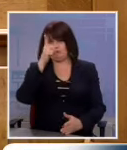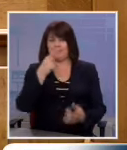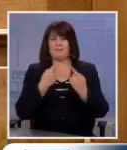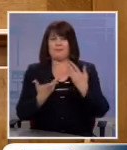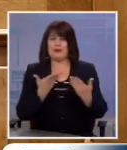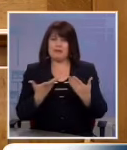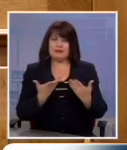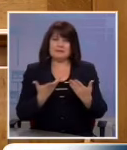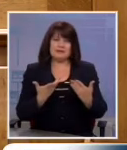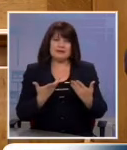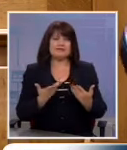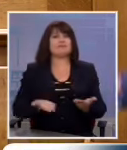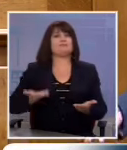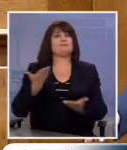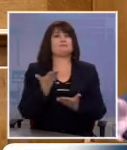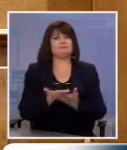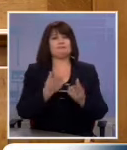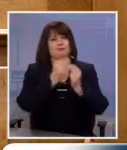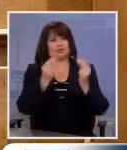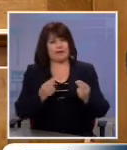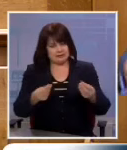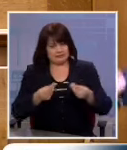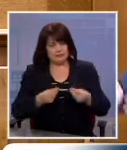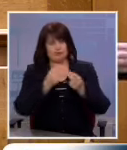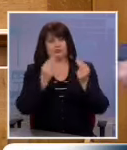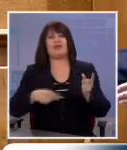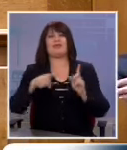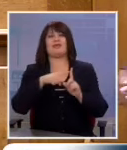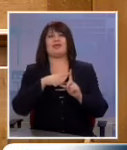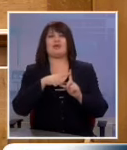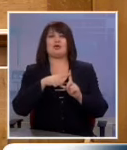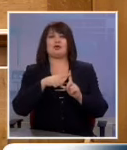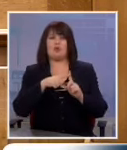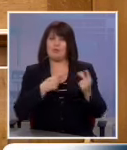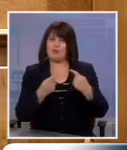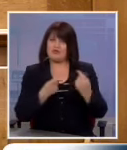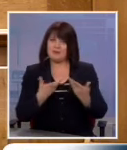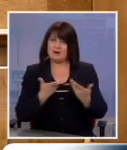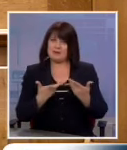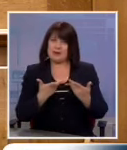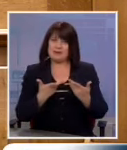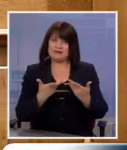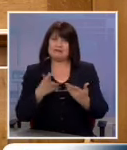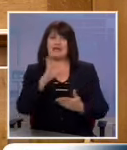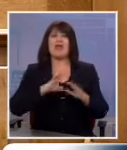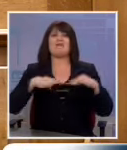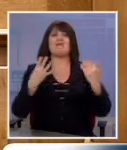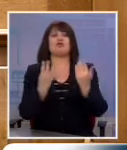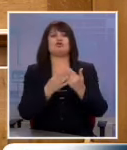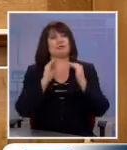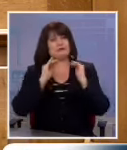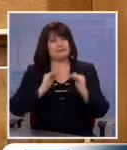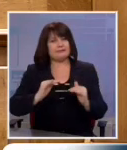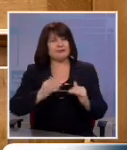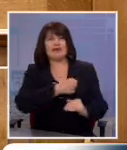διαπραγμάτευση, να φέρει αποτέλεσμα θετικό διαπραγματευτικό εντός της Ευρωζώνης,